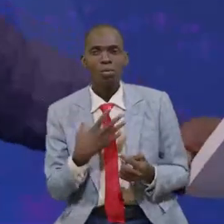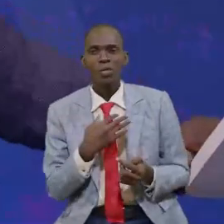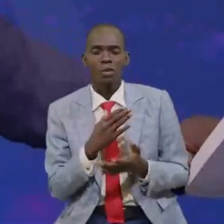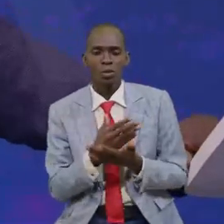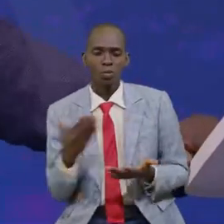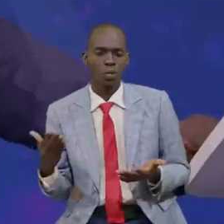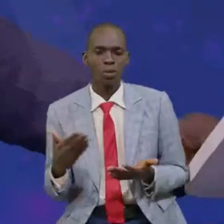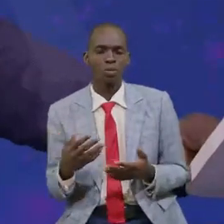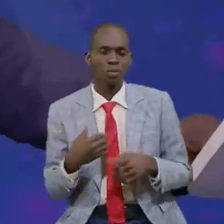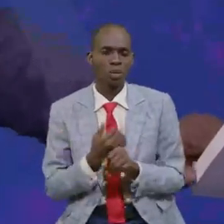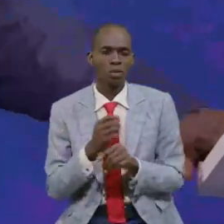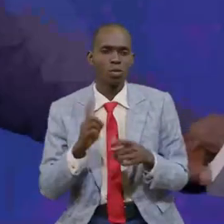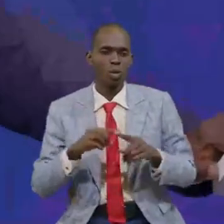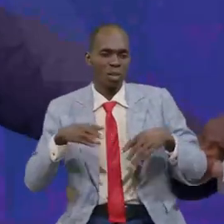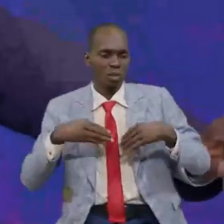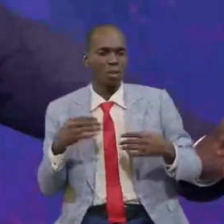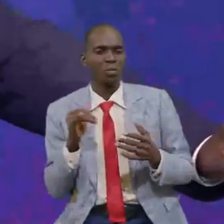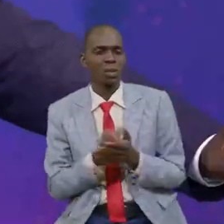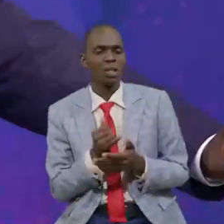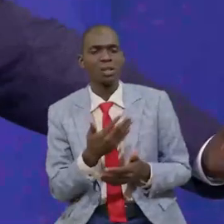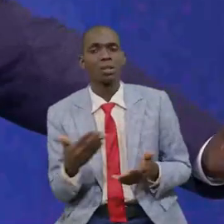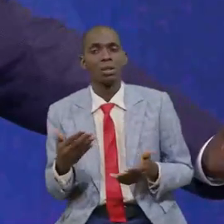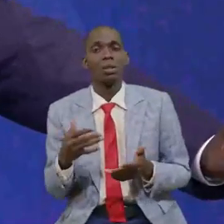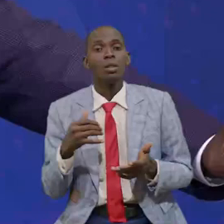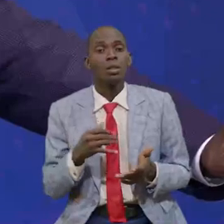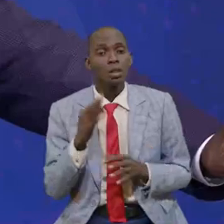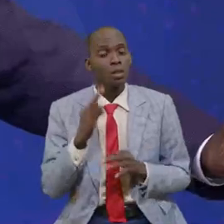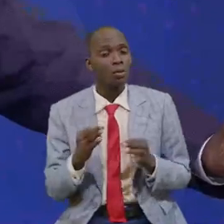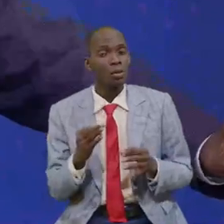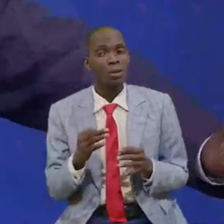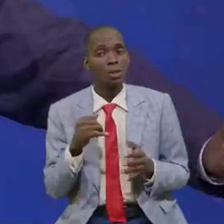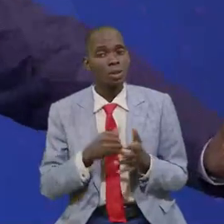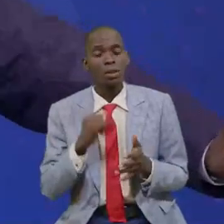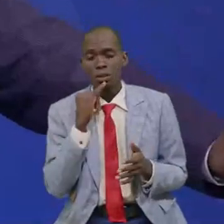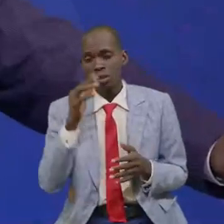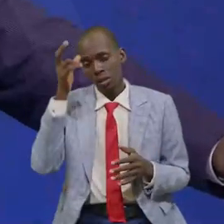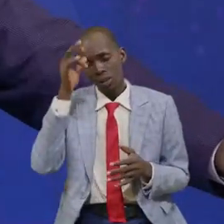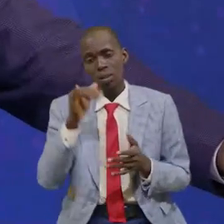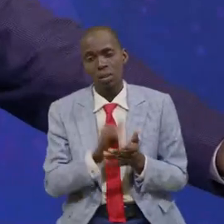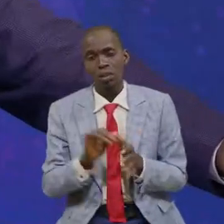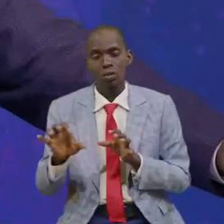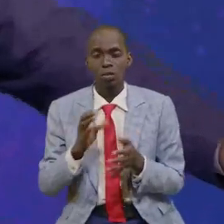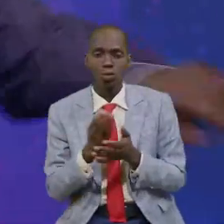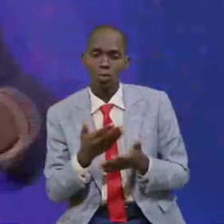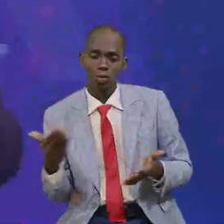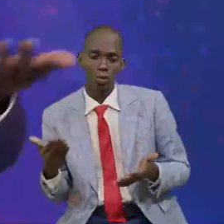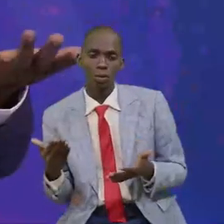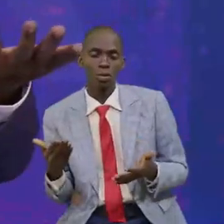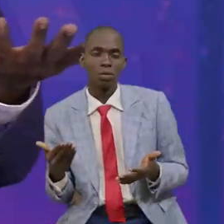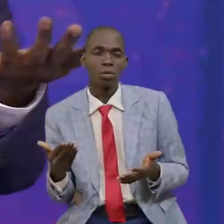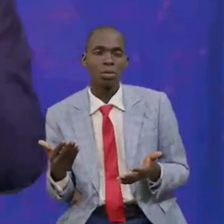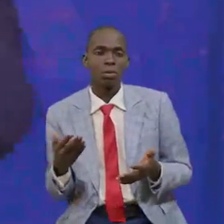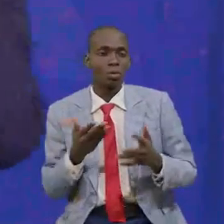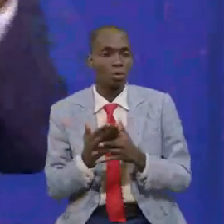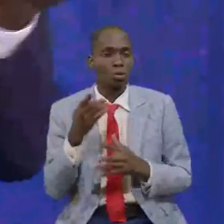accepté ces choses. Ce n'est pas Satan. Parce que si c'est Satan qui fait quelque chose à travers toi, Dieu va punir ce Satan. Et si